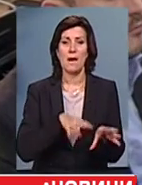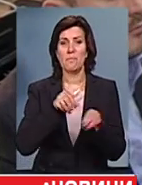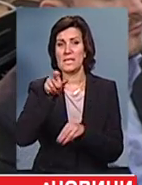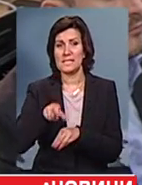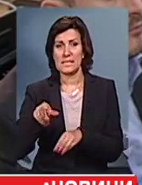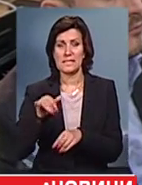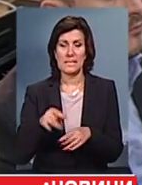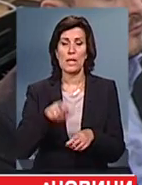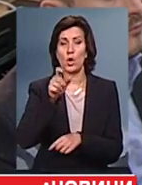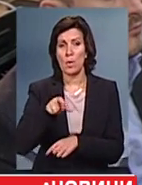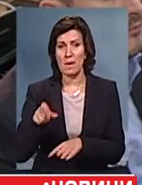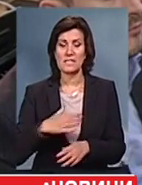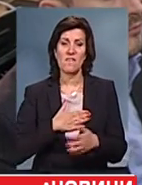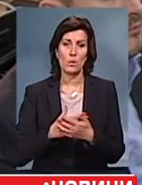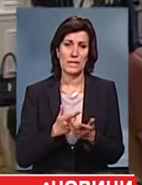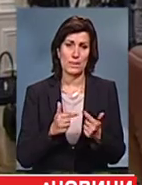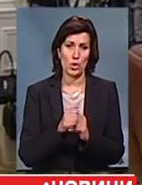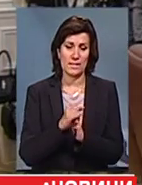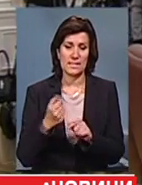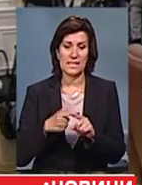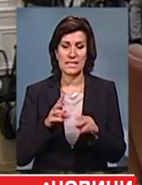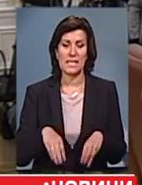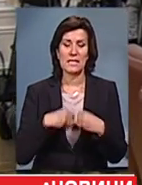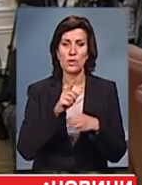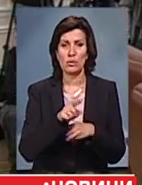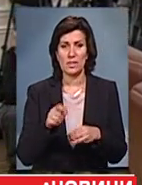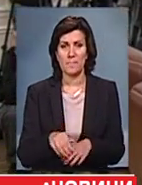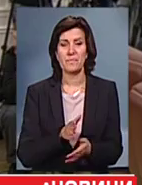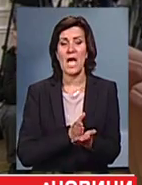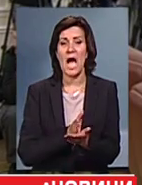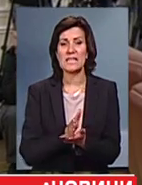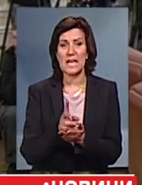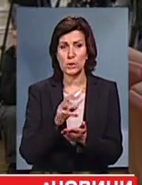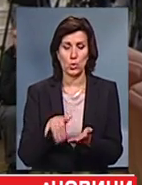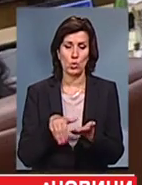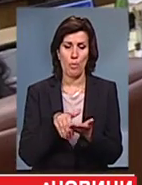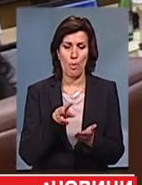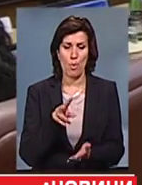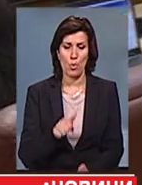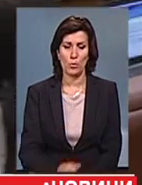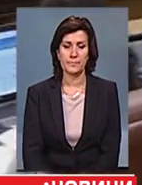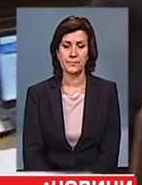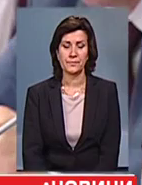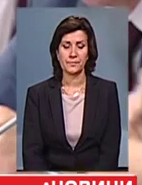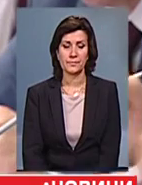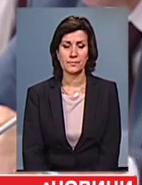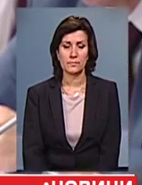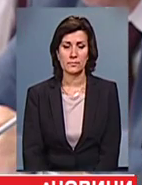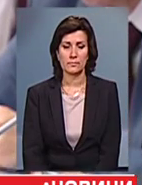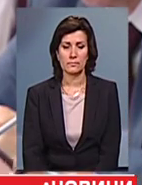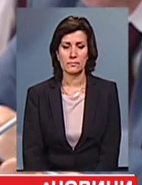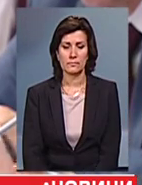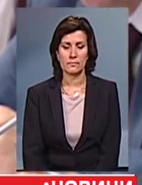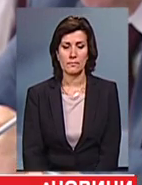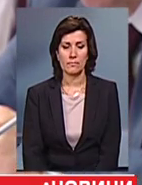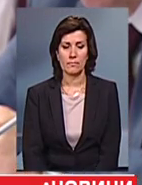переселенці, а також громадські та волонтерські організації, які надають їм адресну допомогу. Знаєте, що на минулому тижні це буде означати,